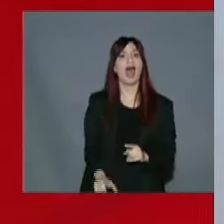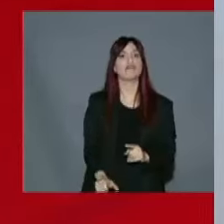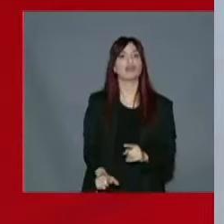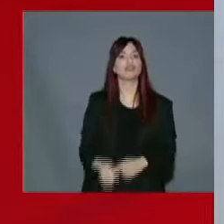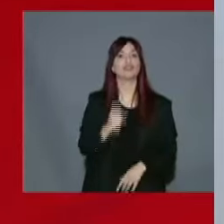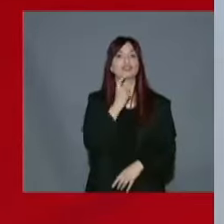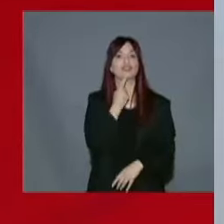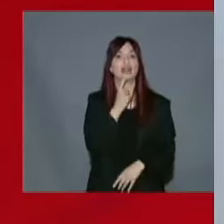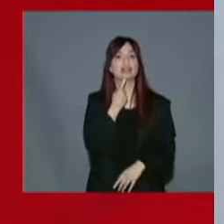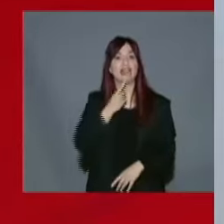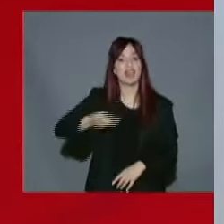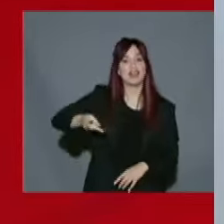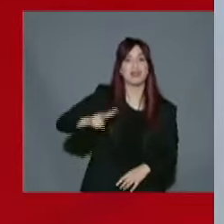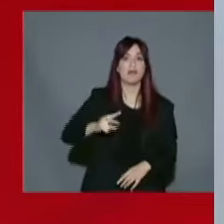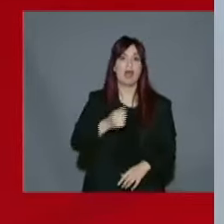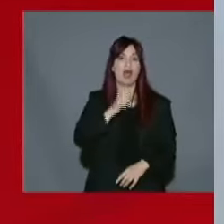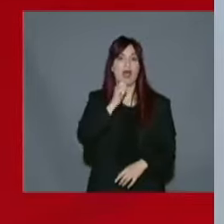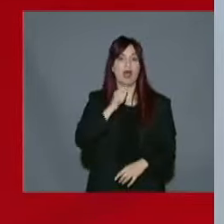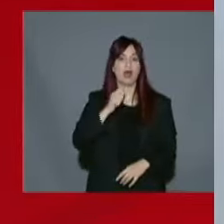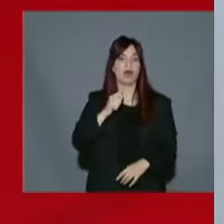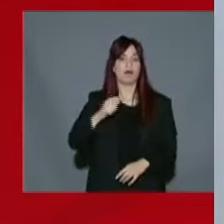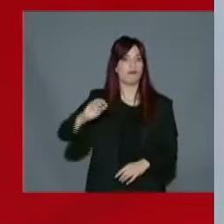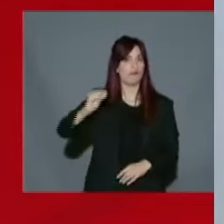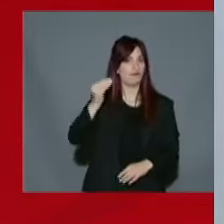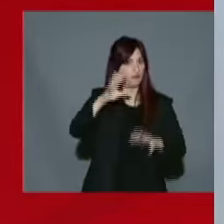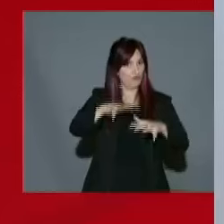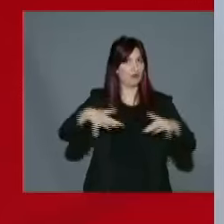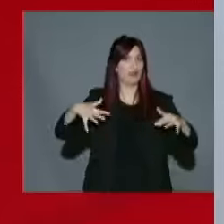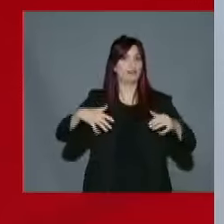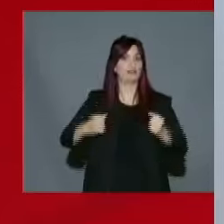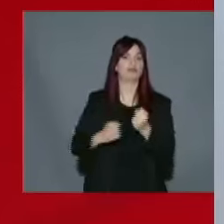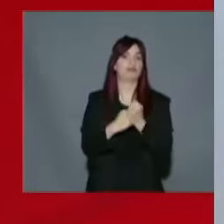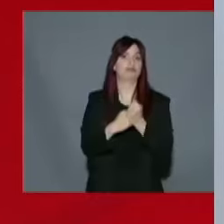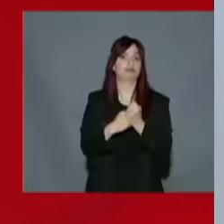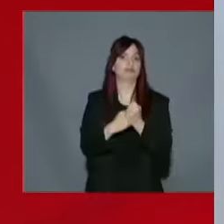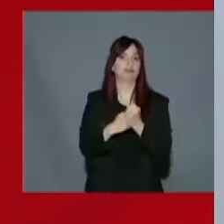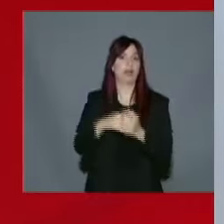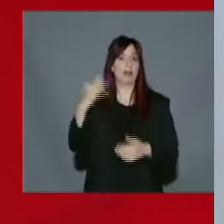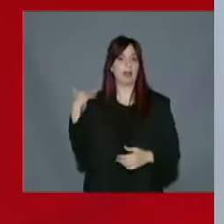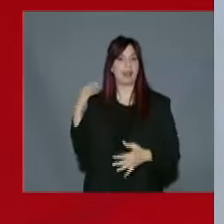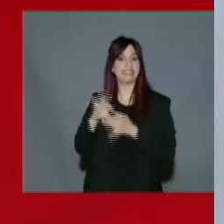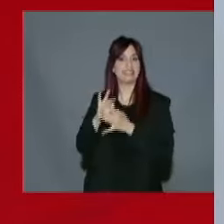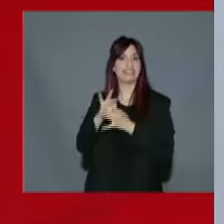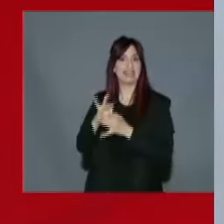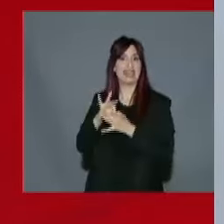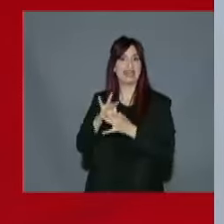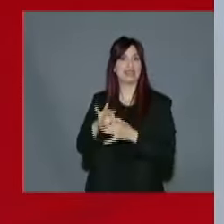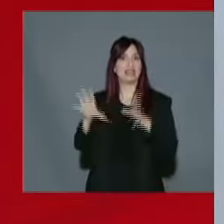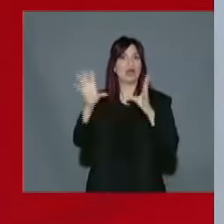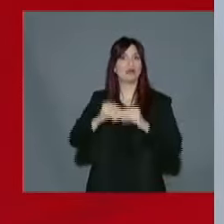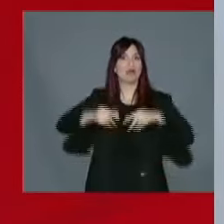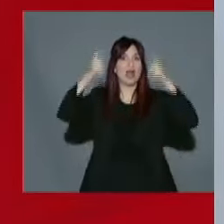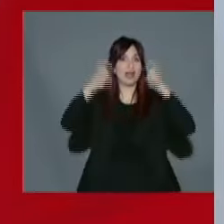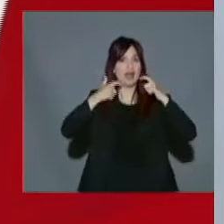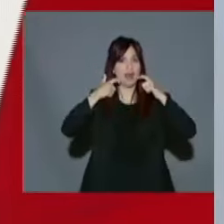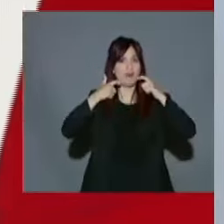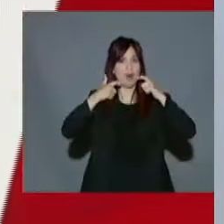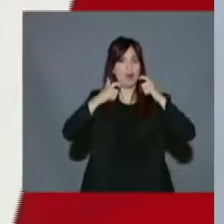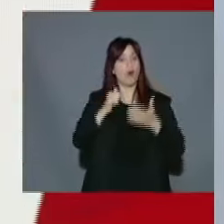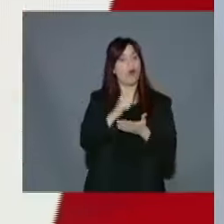εξτομίζονται και διασπείρονται? Αυτό το ότι η κάθε πλευρά δεν εννοεί την άλλη, δεν